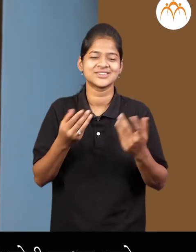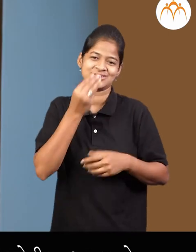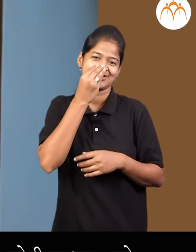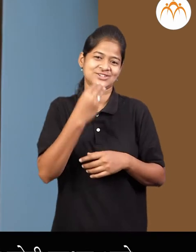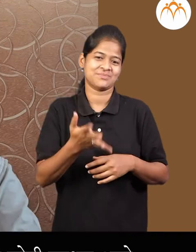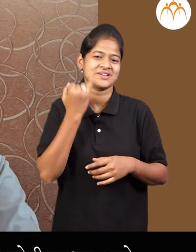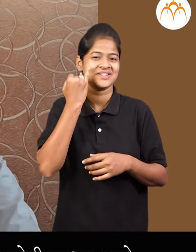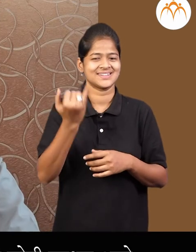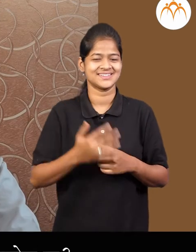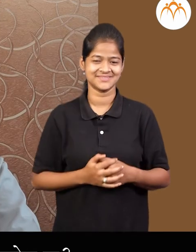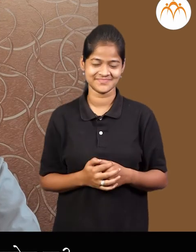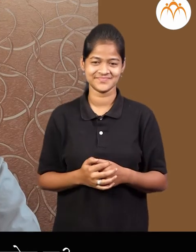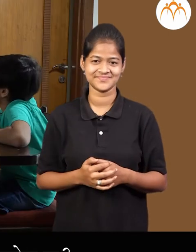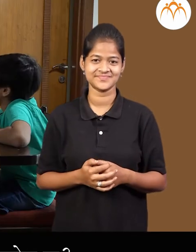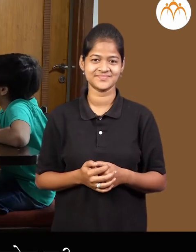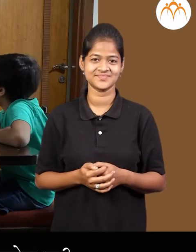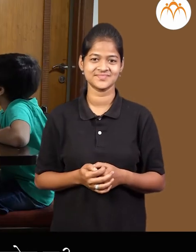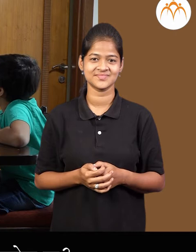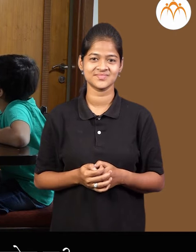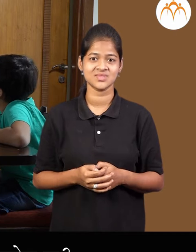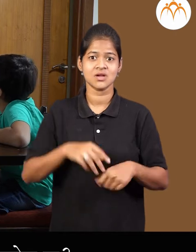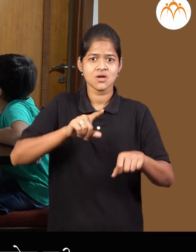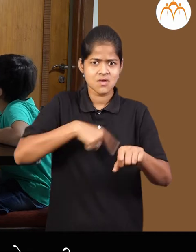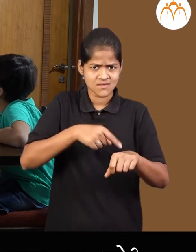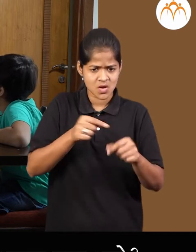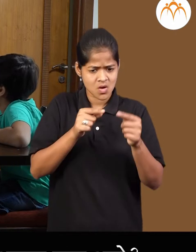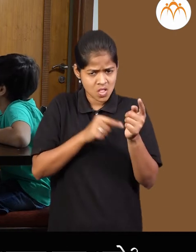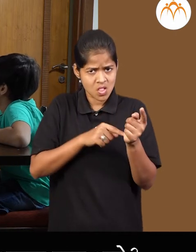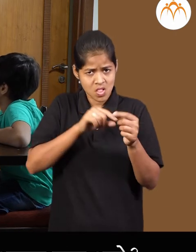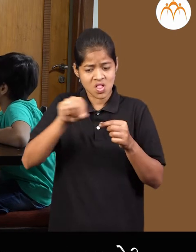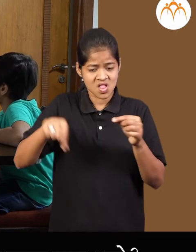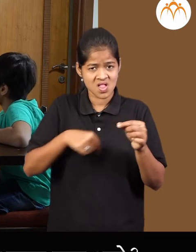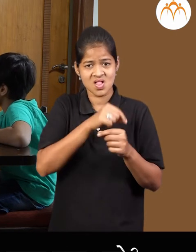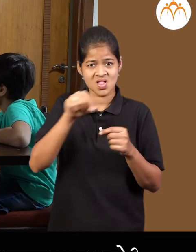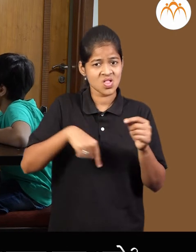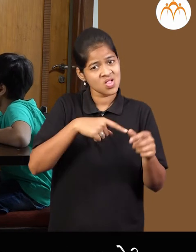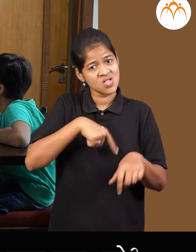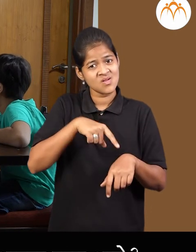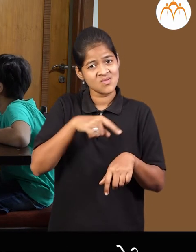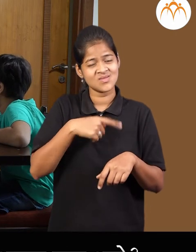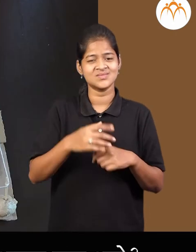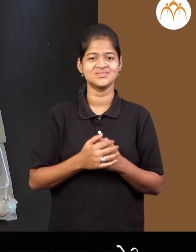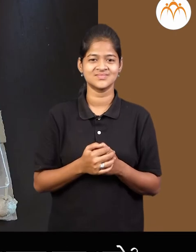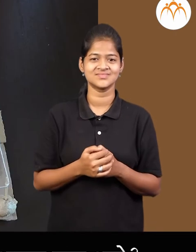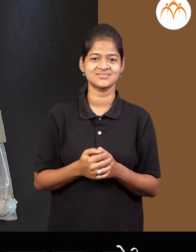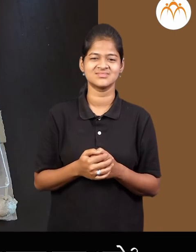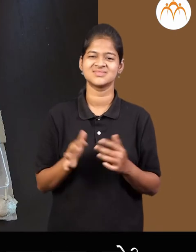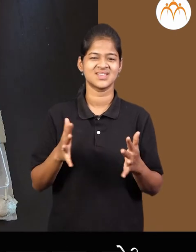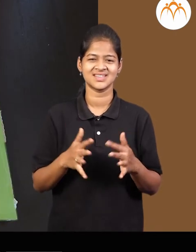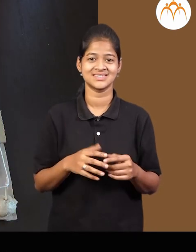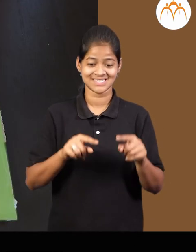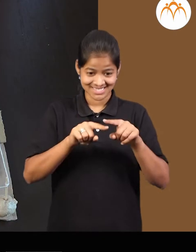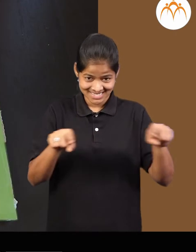मोजण्यासाठी एक सोपी पद्धत आहे. पण ते मोजायला खूप वेळ लागेल ना? नाही. अरे मला सांग ह्या पुठ्ठ्याचा आकार कसा